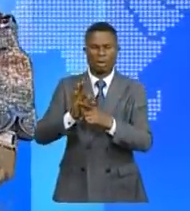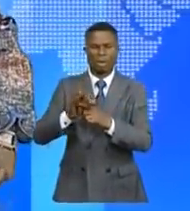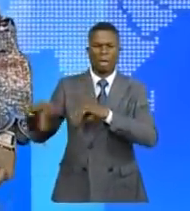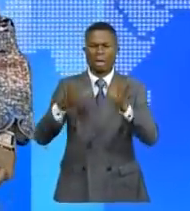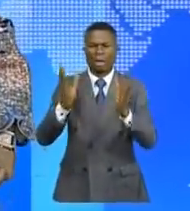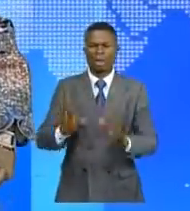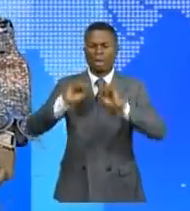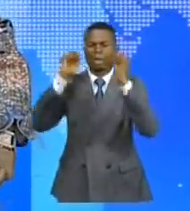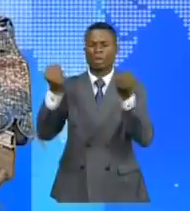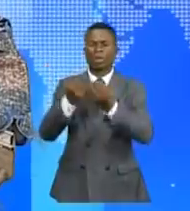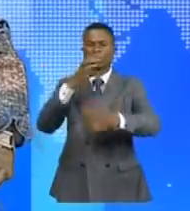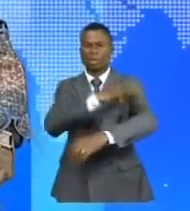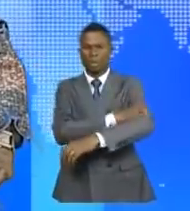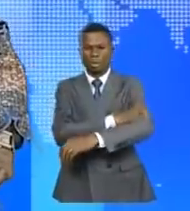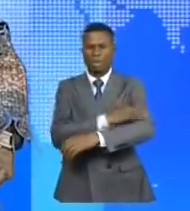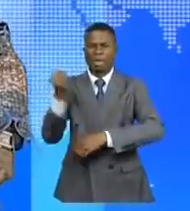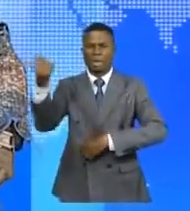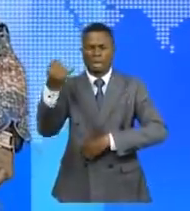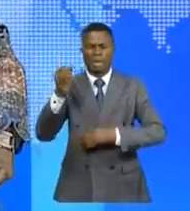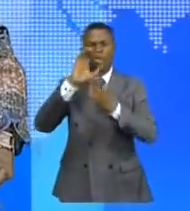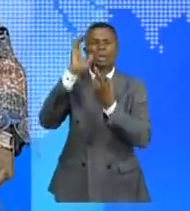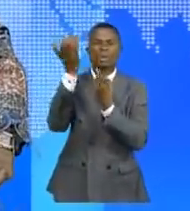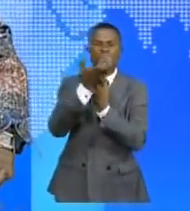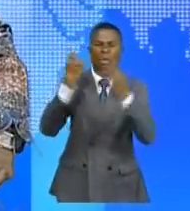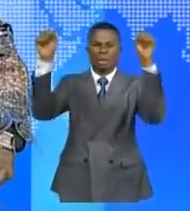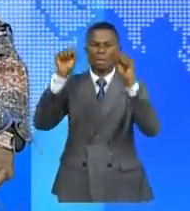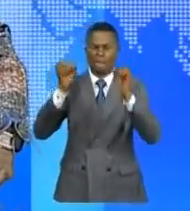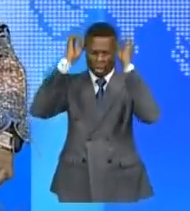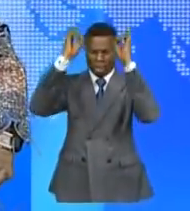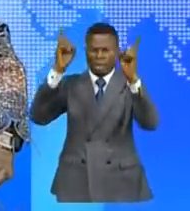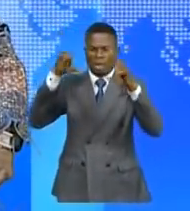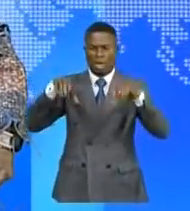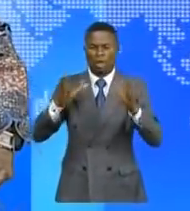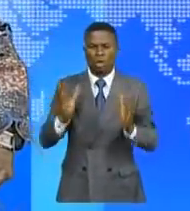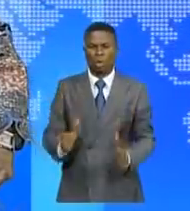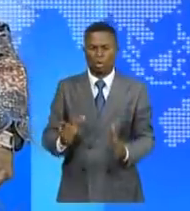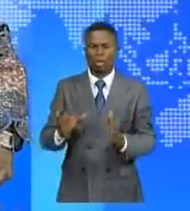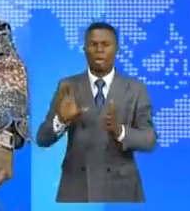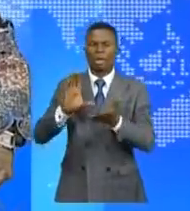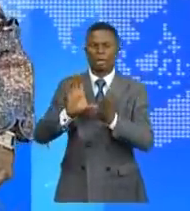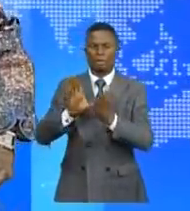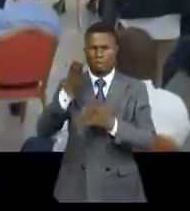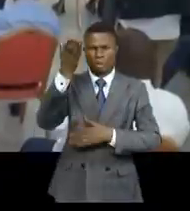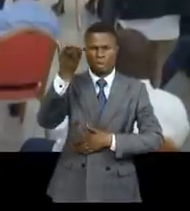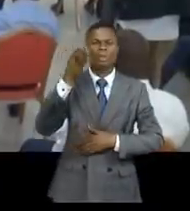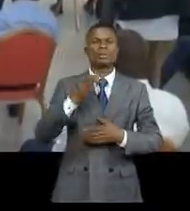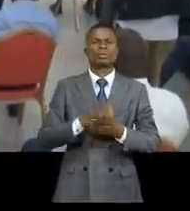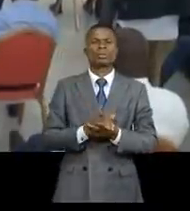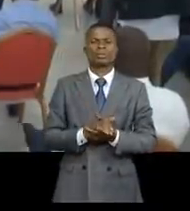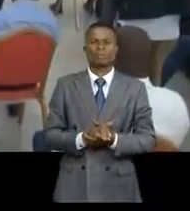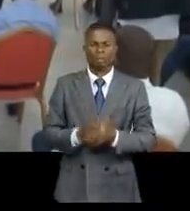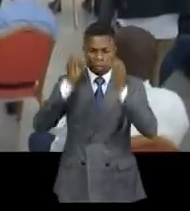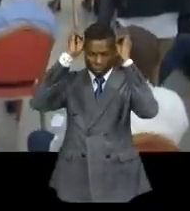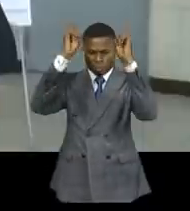de la société civile sur l'art et la culture dans le système éducatif congolais. Edith Chala a signé ce reportage.